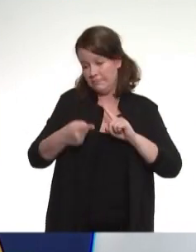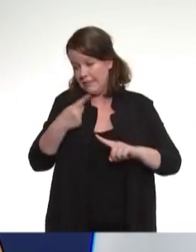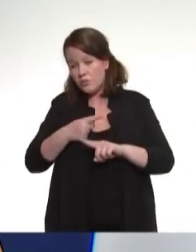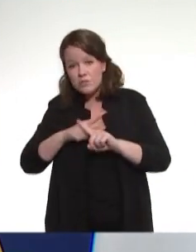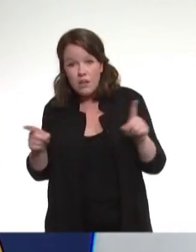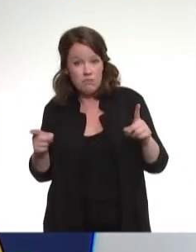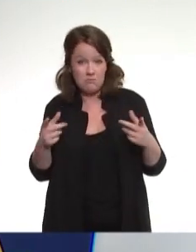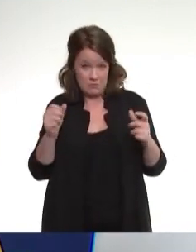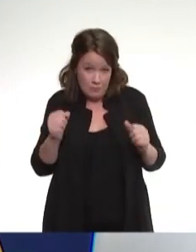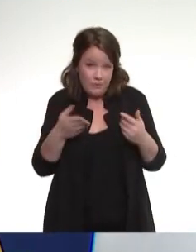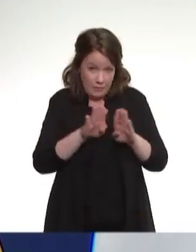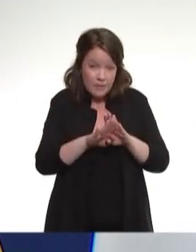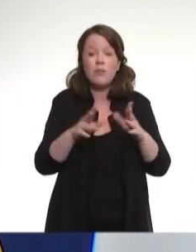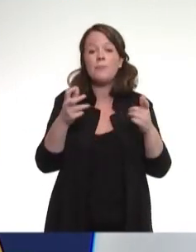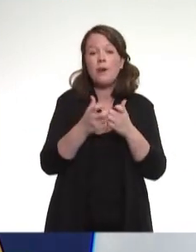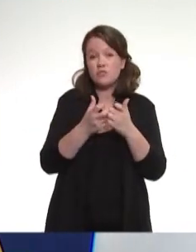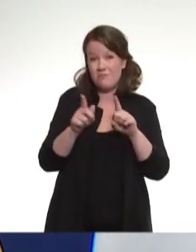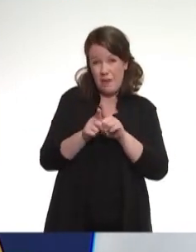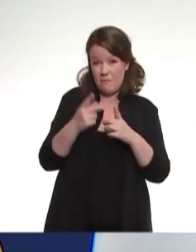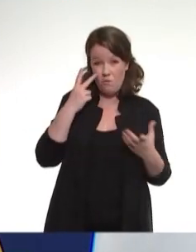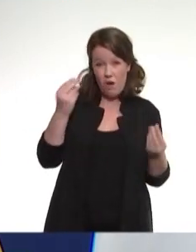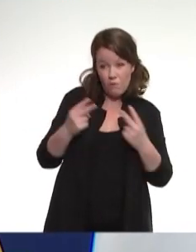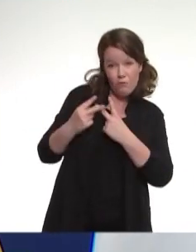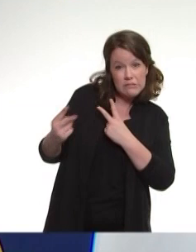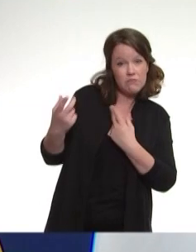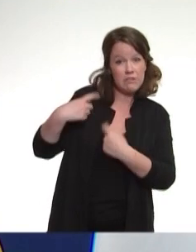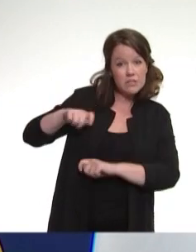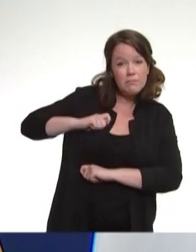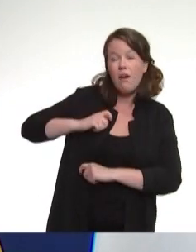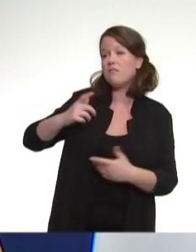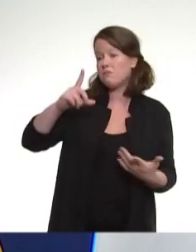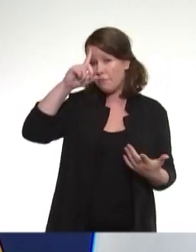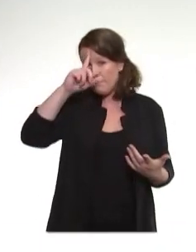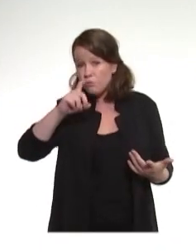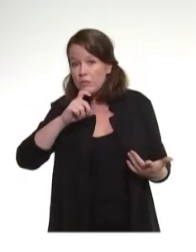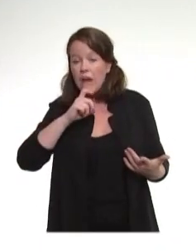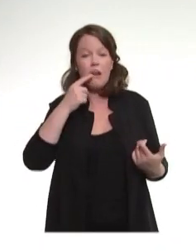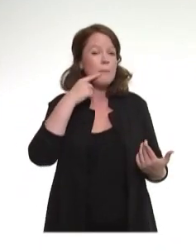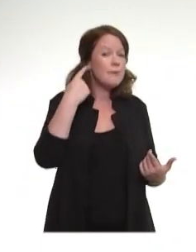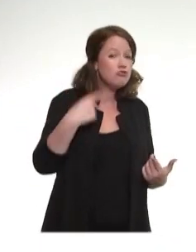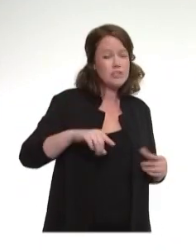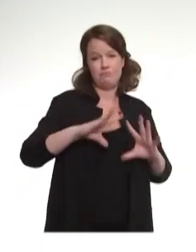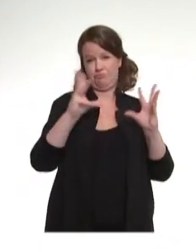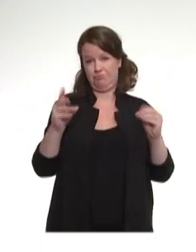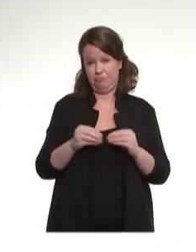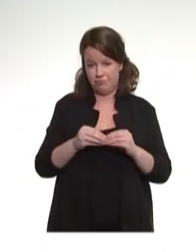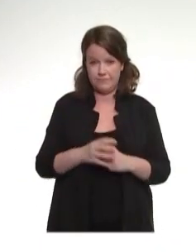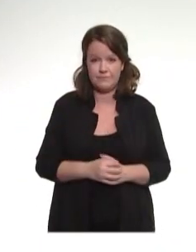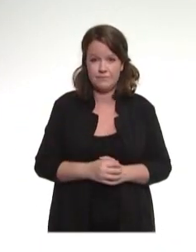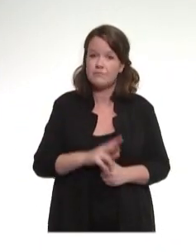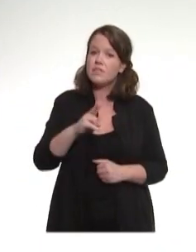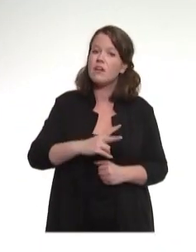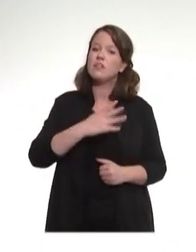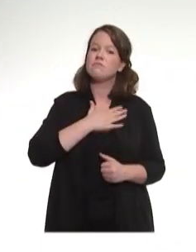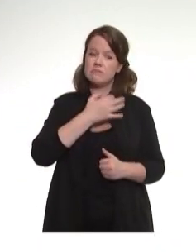pense à l'espagne je pense à l'angleterre la belgique aux pays bas qui font face parfois des situations très compliquées mon message n'est pas de vous dire on va vers